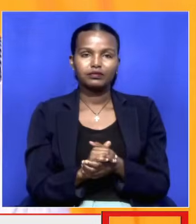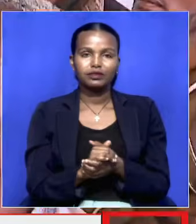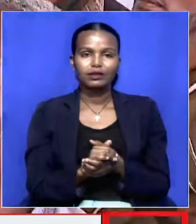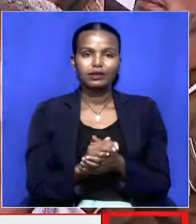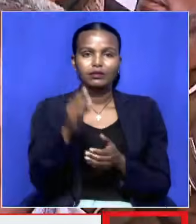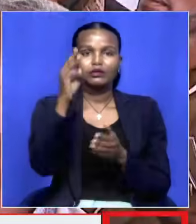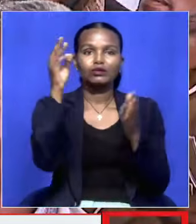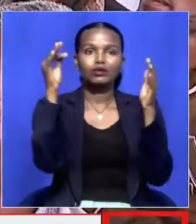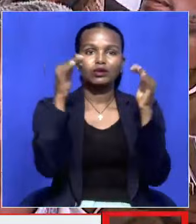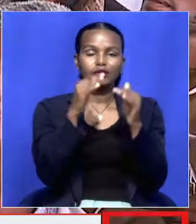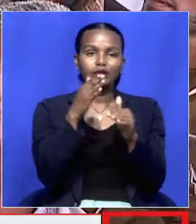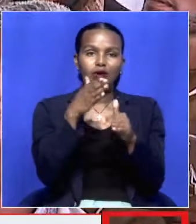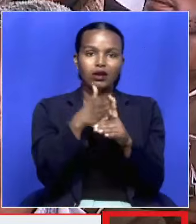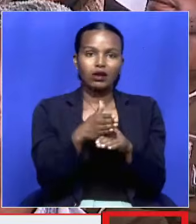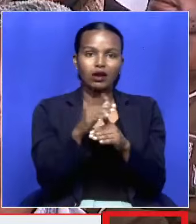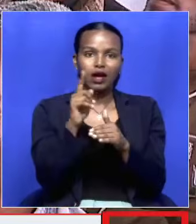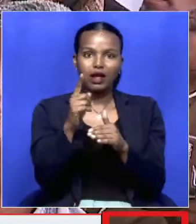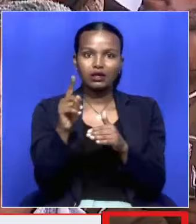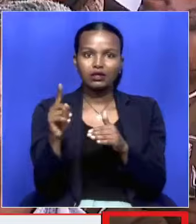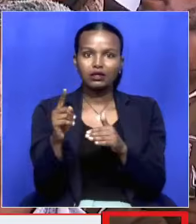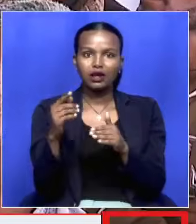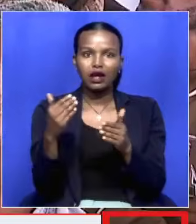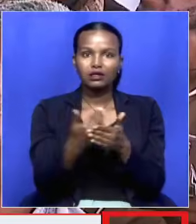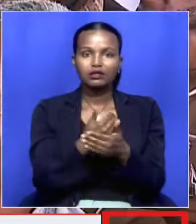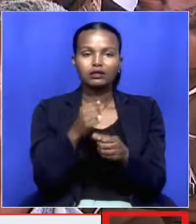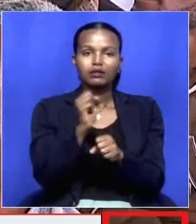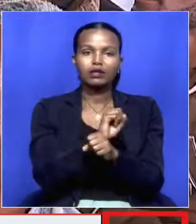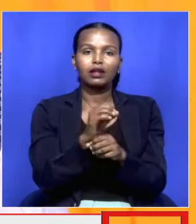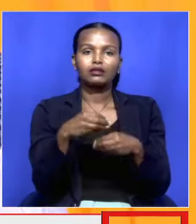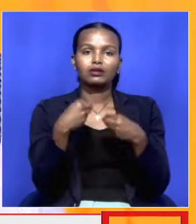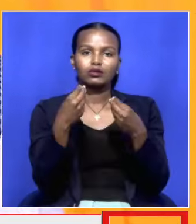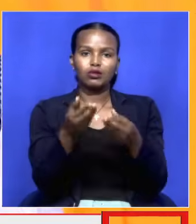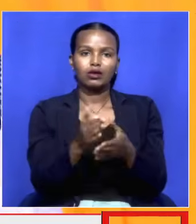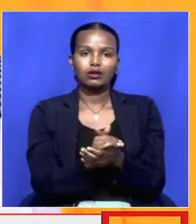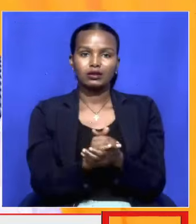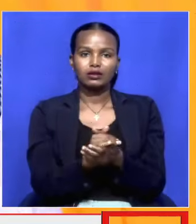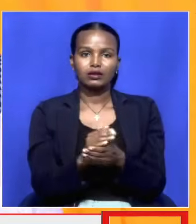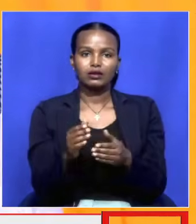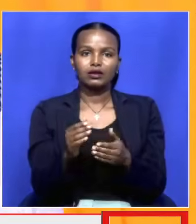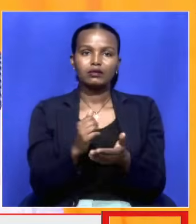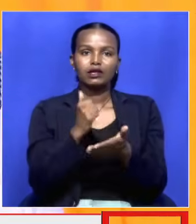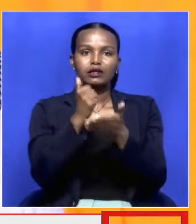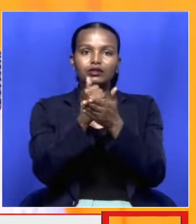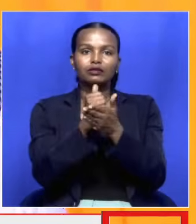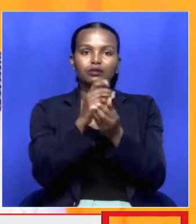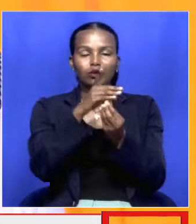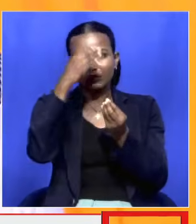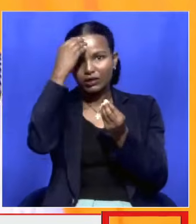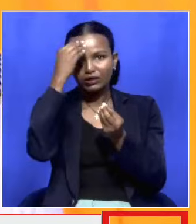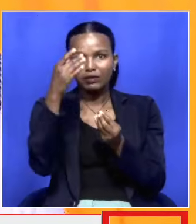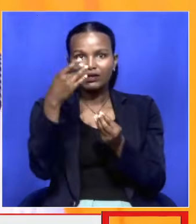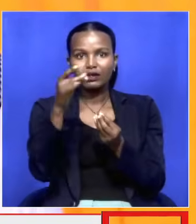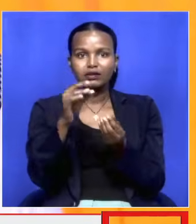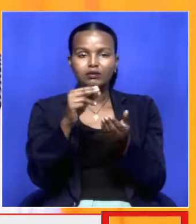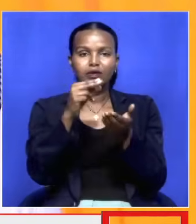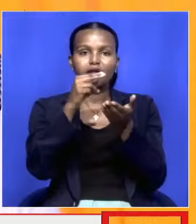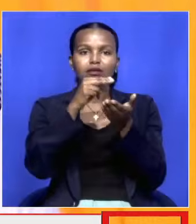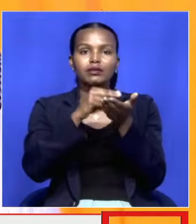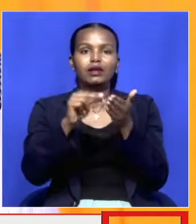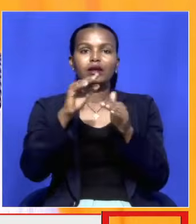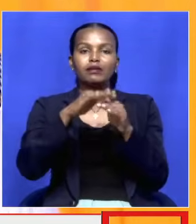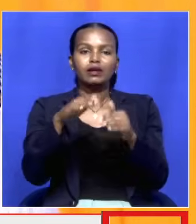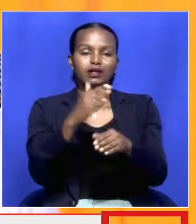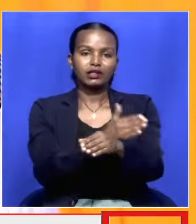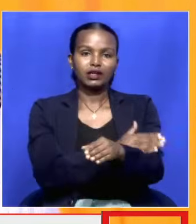ከሰሜኑ ጦርነት በኋላ አንድ አዲስ አምቡላንስ ተሰጥቷል። እዚህ በረጅም በክልሉ መንግስትም ሆኖ 18 ሚሊዮን ብር ለጥገና